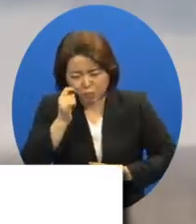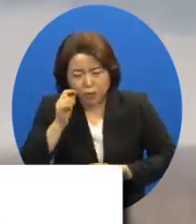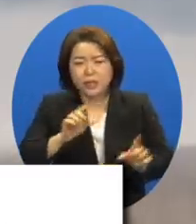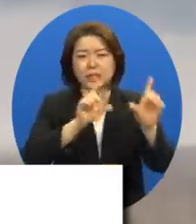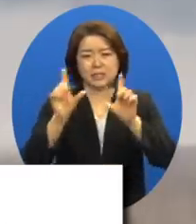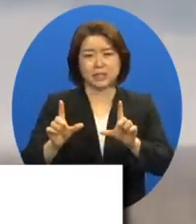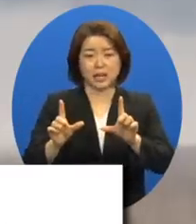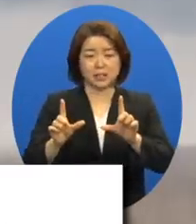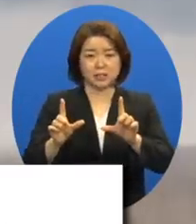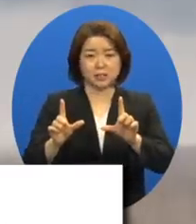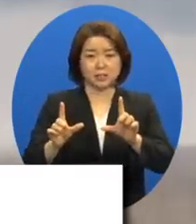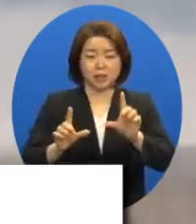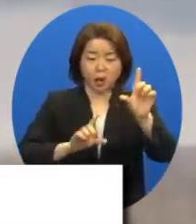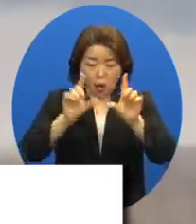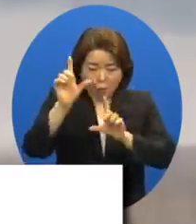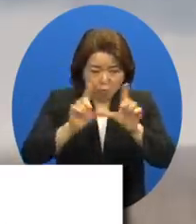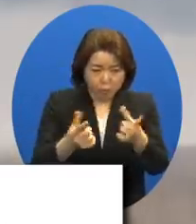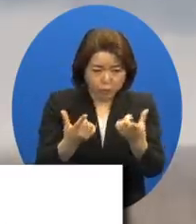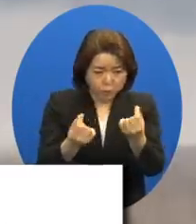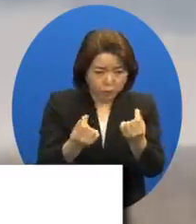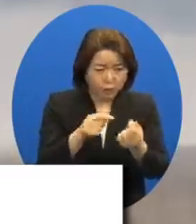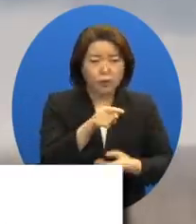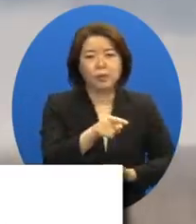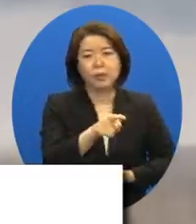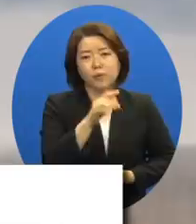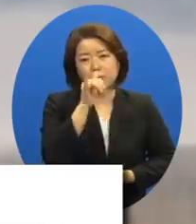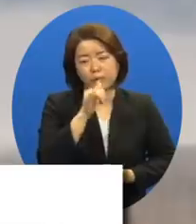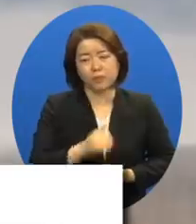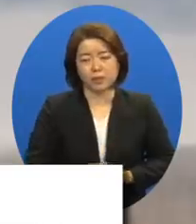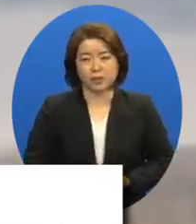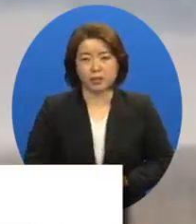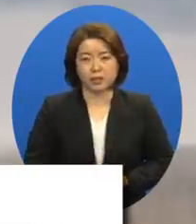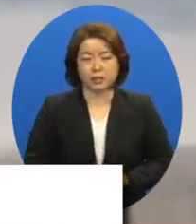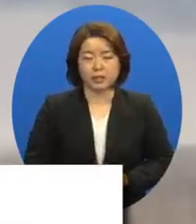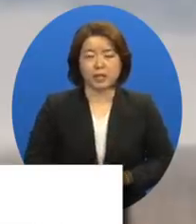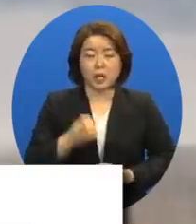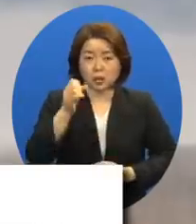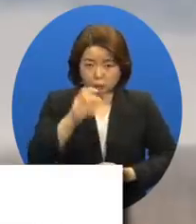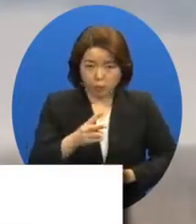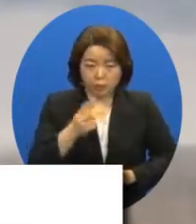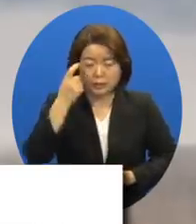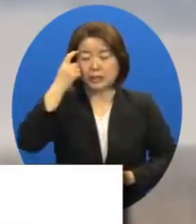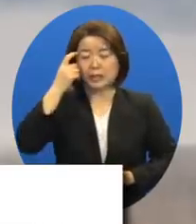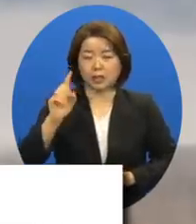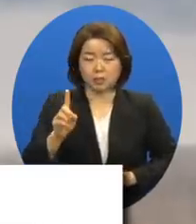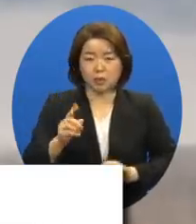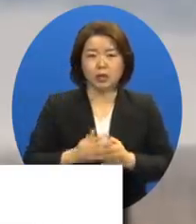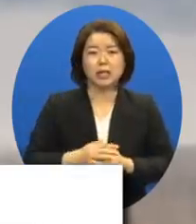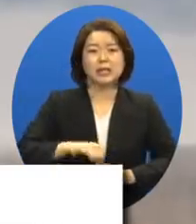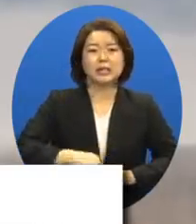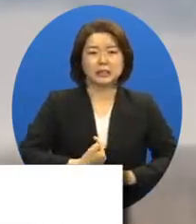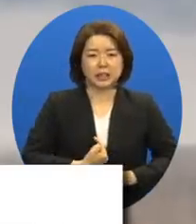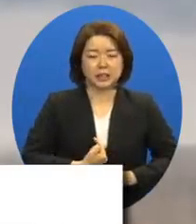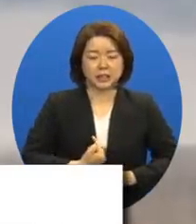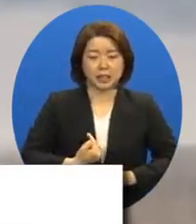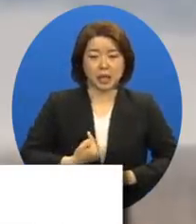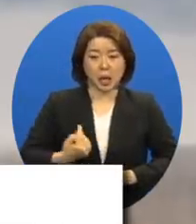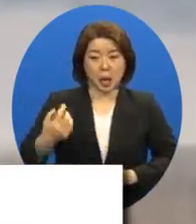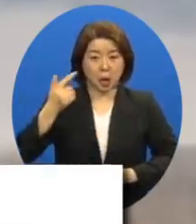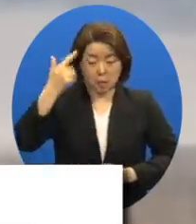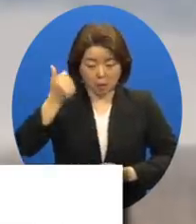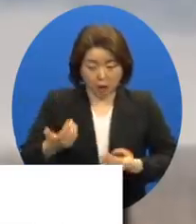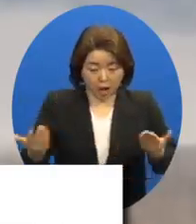못해서 사는 그런 형국이 드립니다 그러면서 당신이 목회하는 교회 교인들이